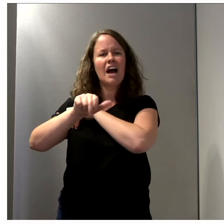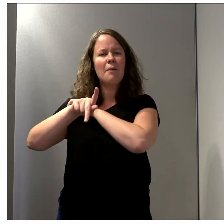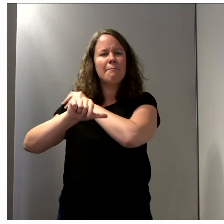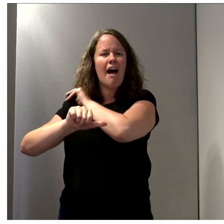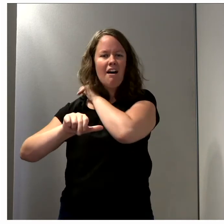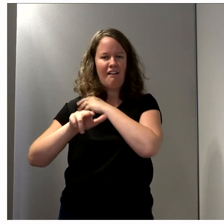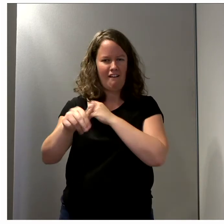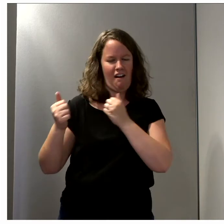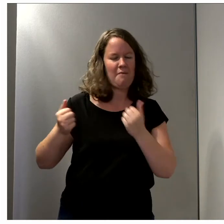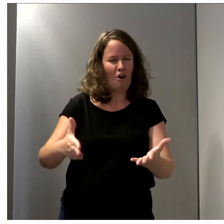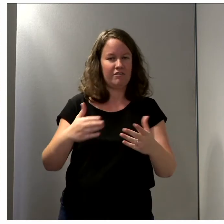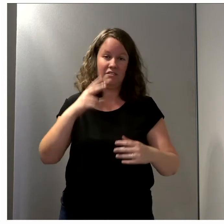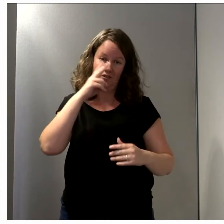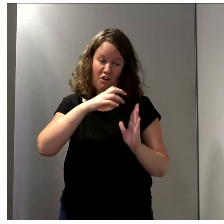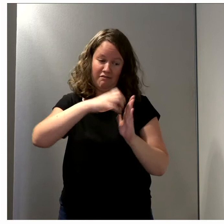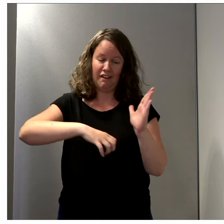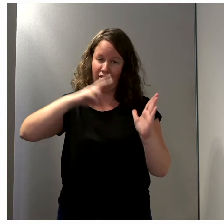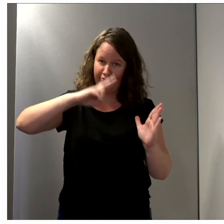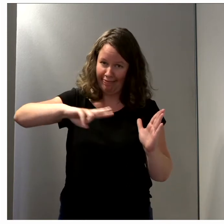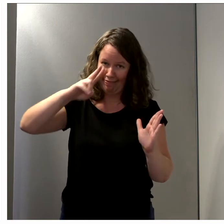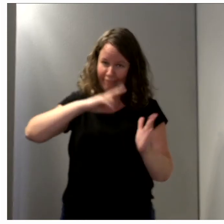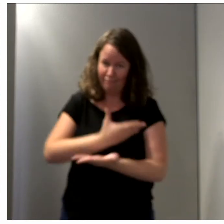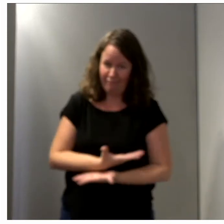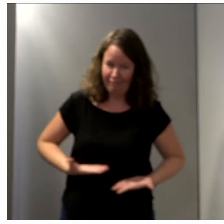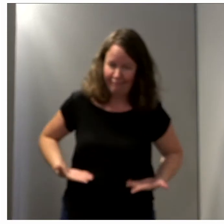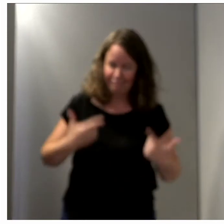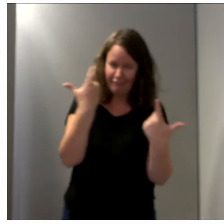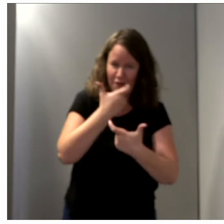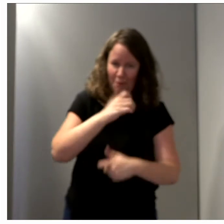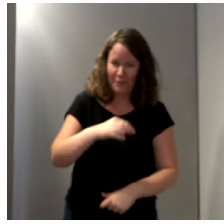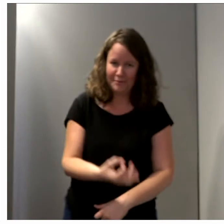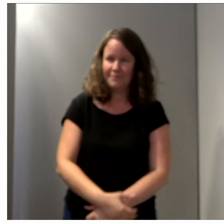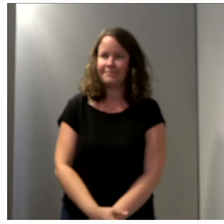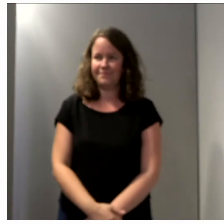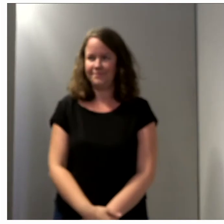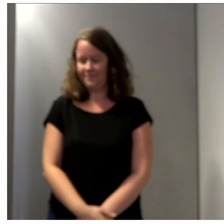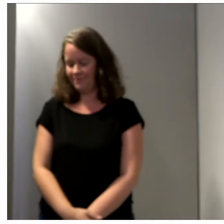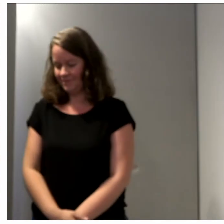d'humour et de blagues dans ces pratiques.